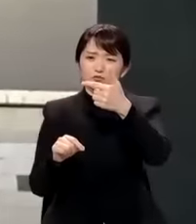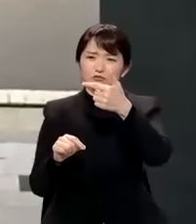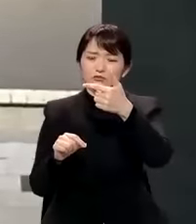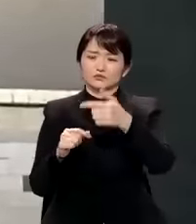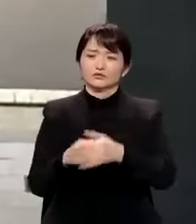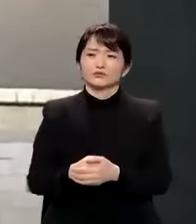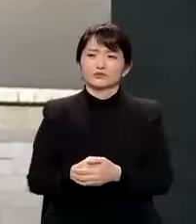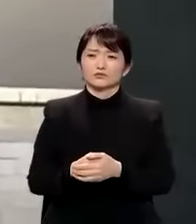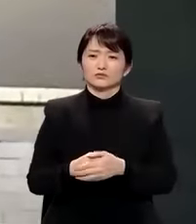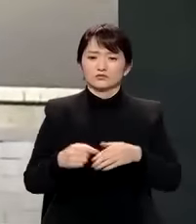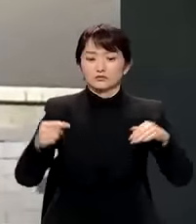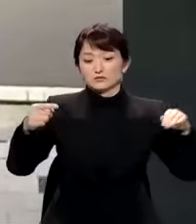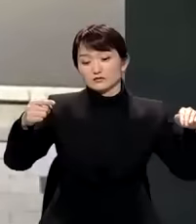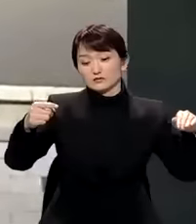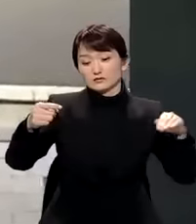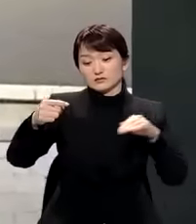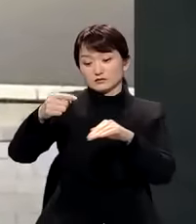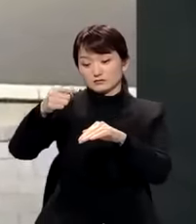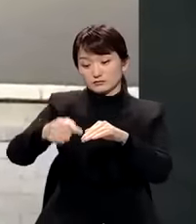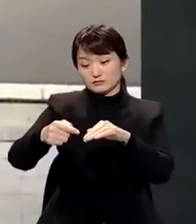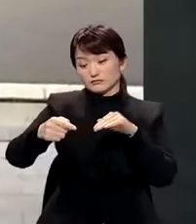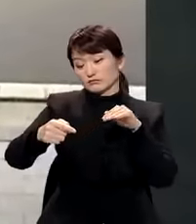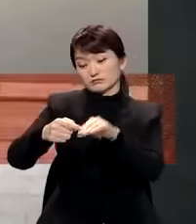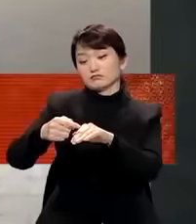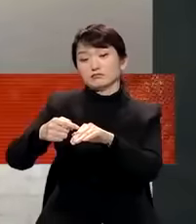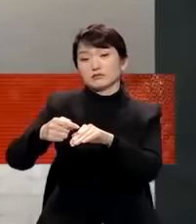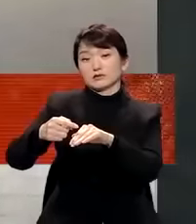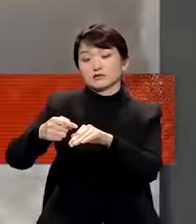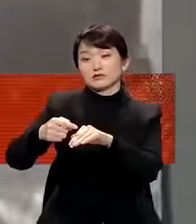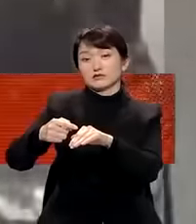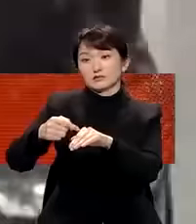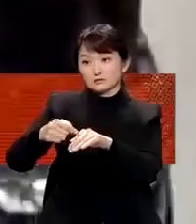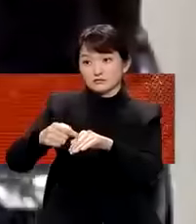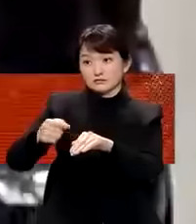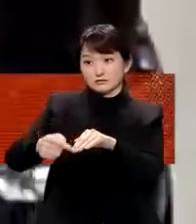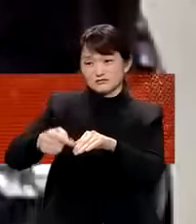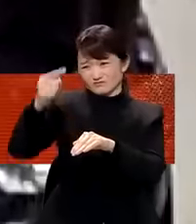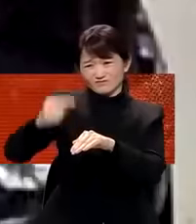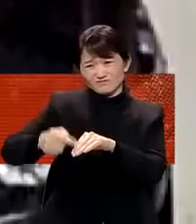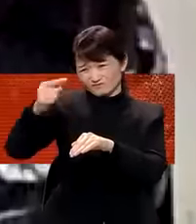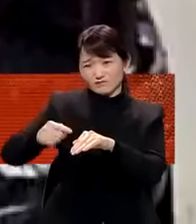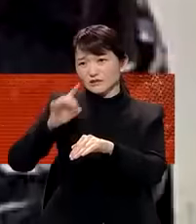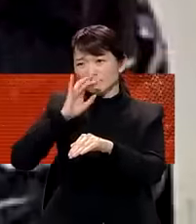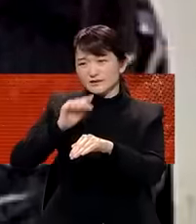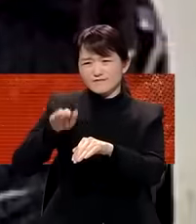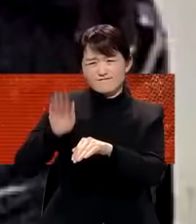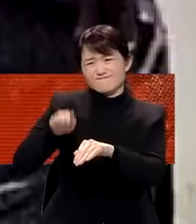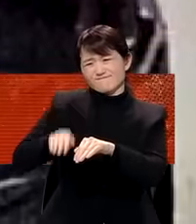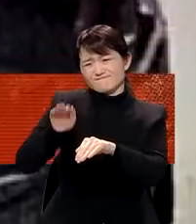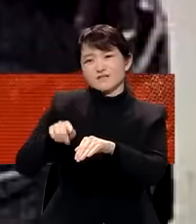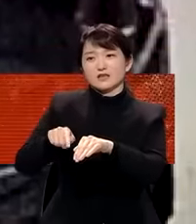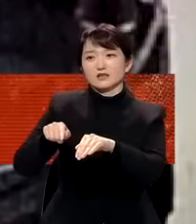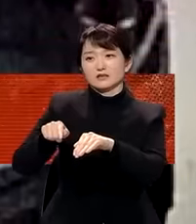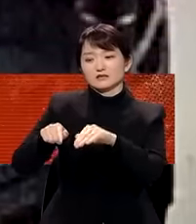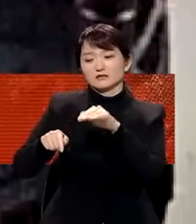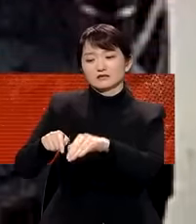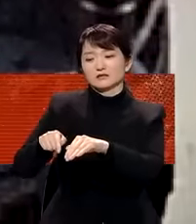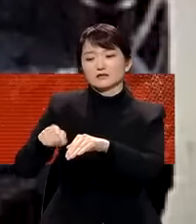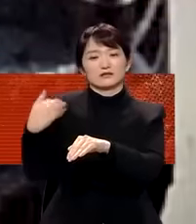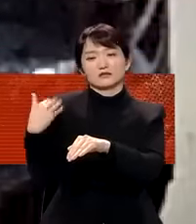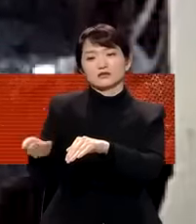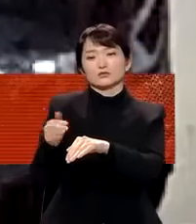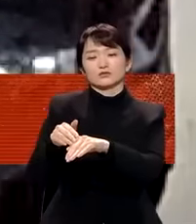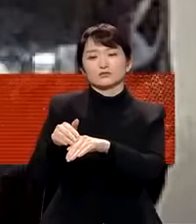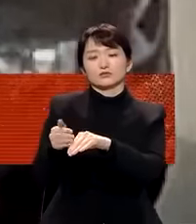차를 세워 버린 상황이 발생을 했 했던 겁니다 지속적으로 차단기가 안 열리니까 경쟁만 계속 울리더니 차를 놔두고 떠났던